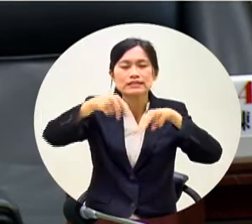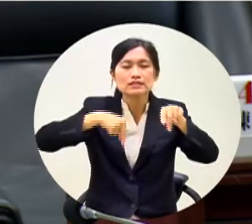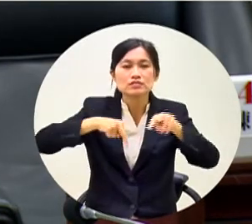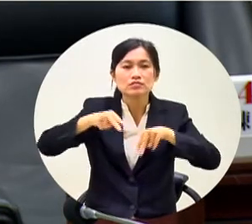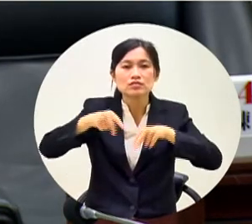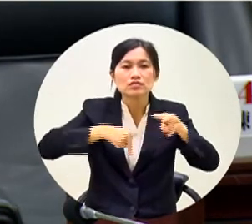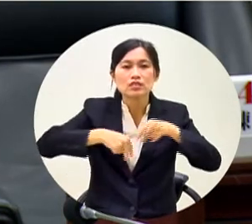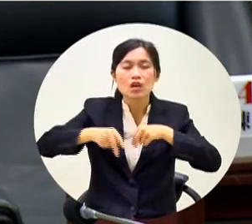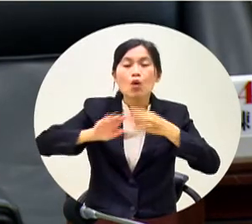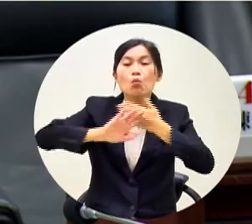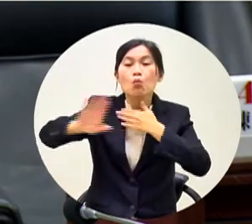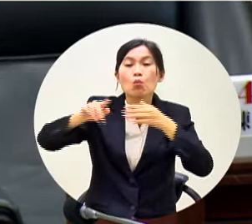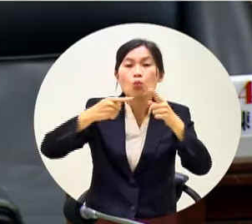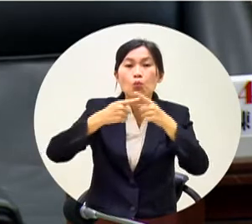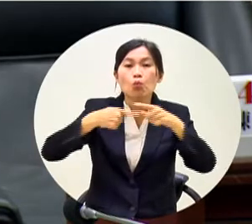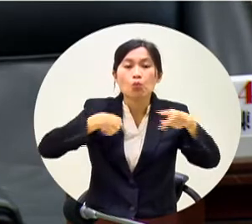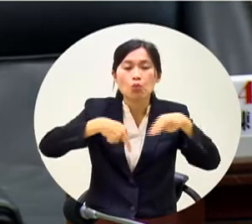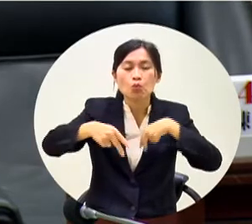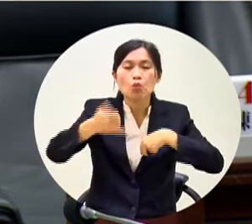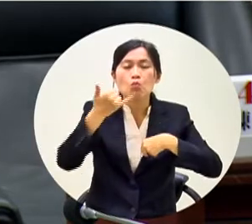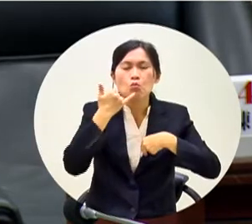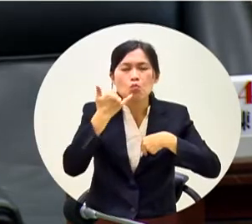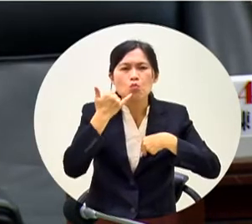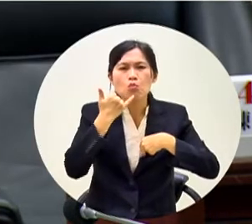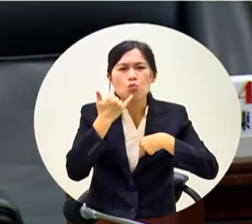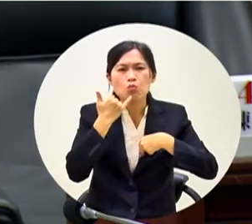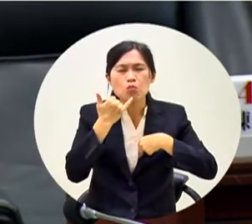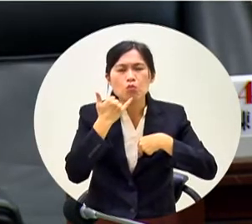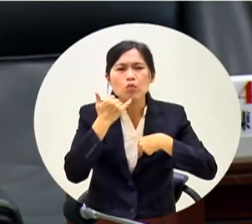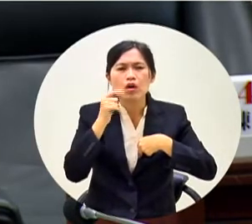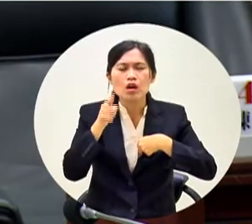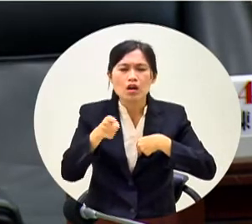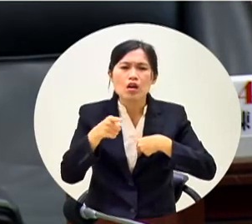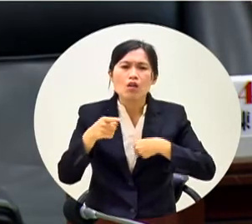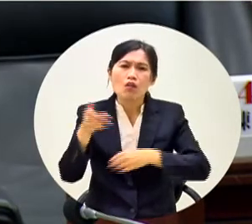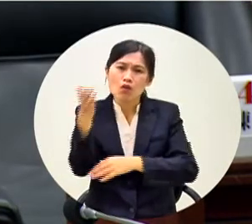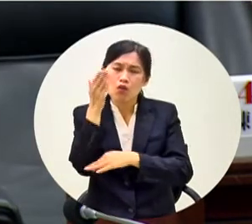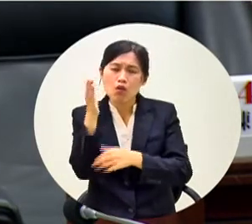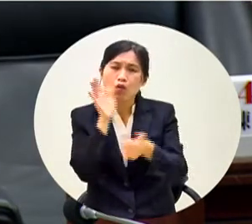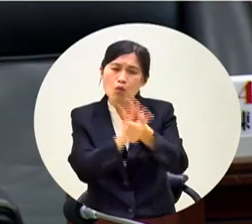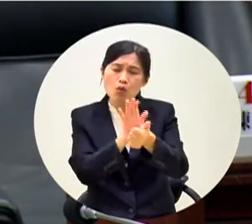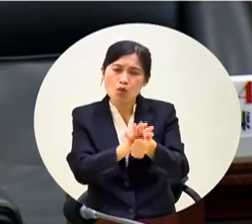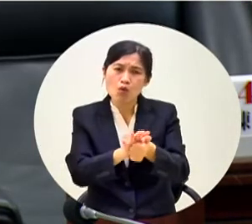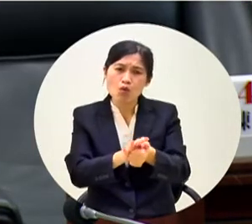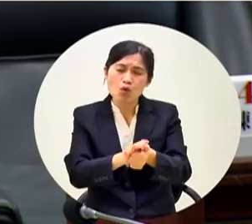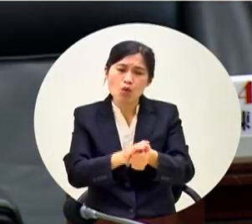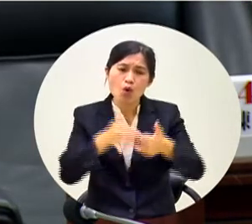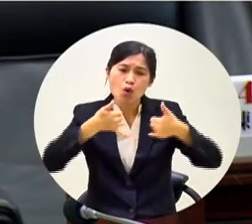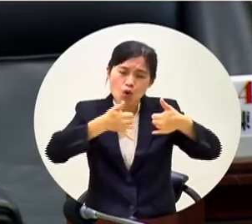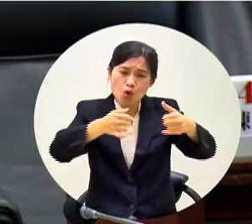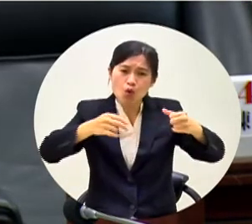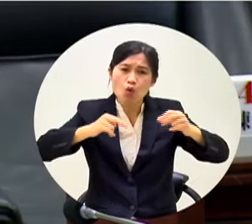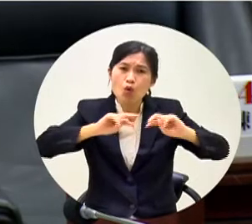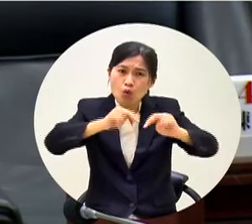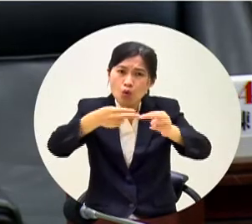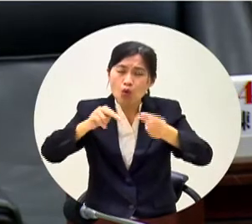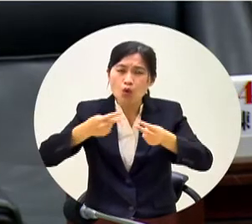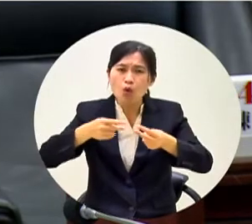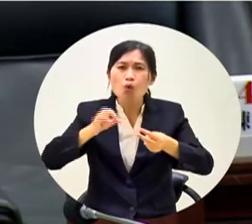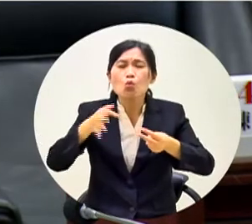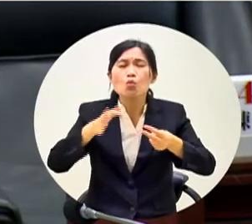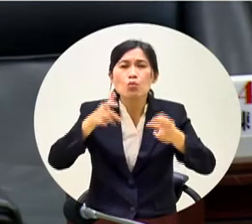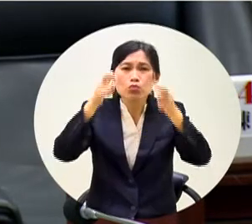是经费在共铺这个路呢，啊是安那高雄市袂使，这是